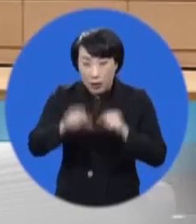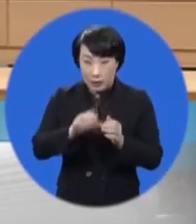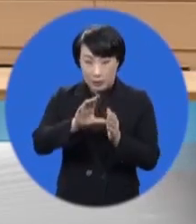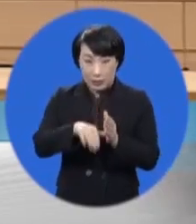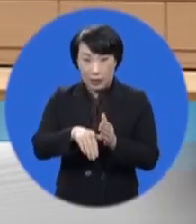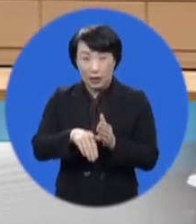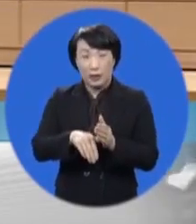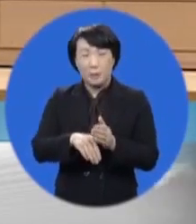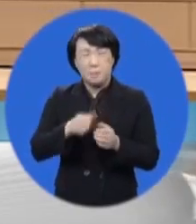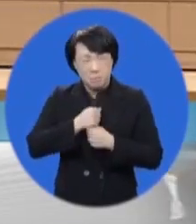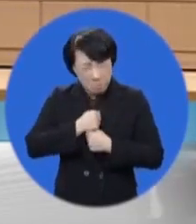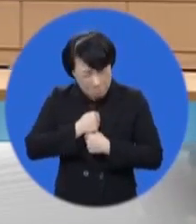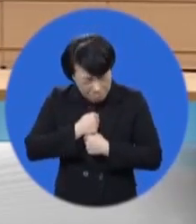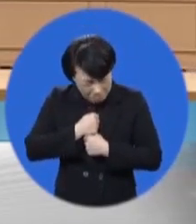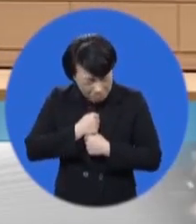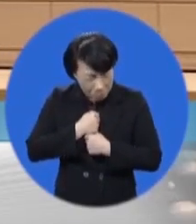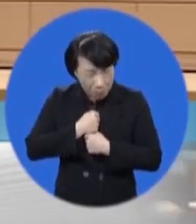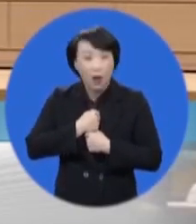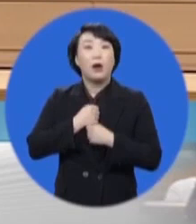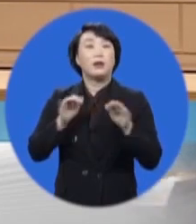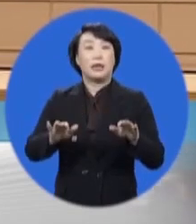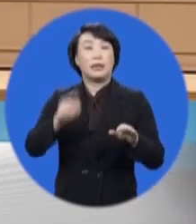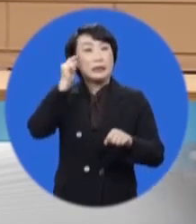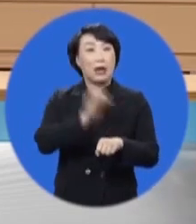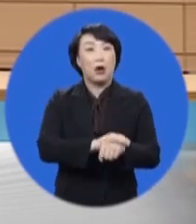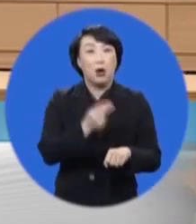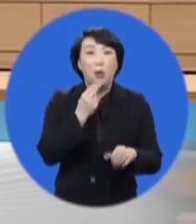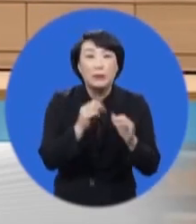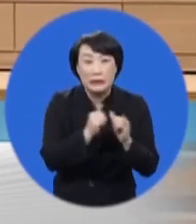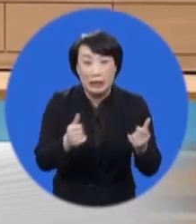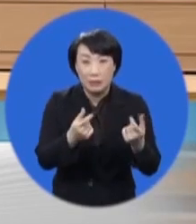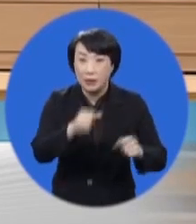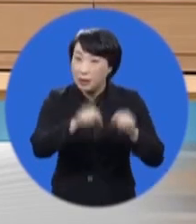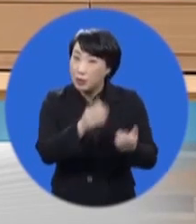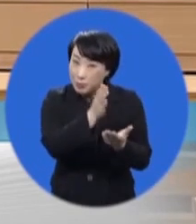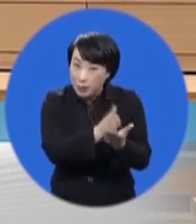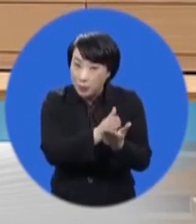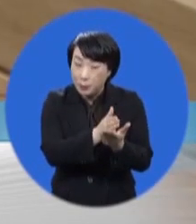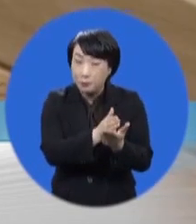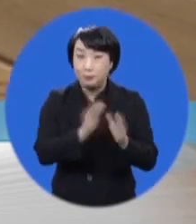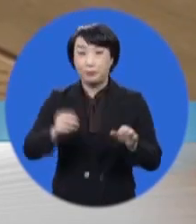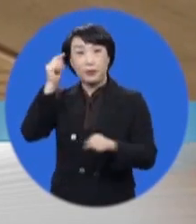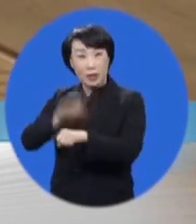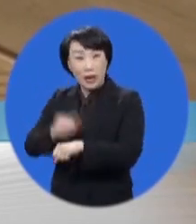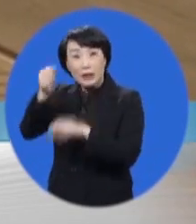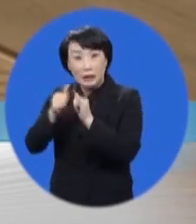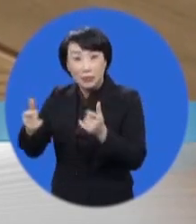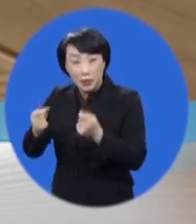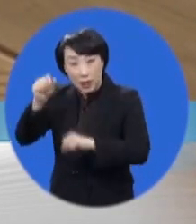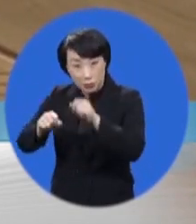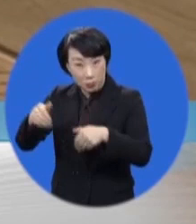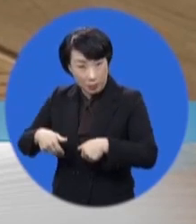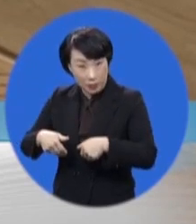때든지 자세히 주의하여 지혜 없는 자가 취하지 말고 지혜 있는